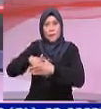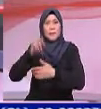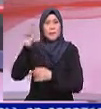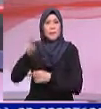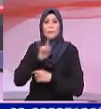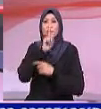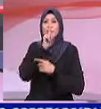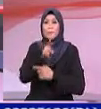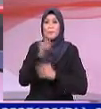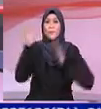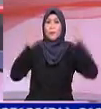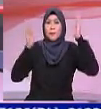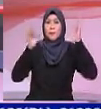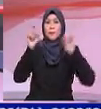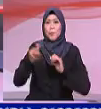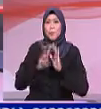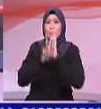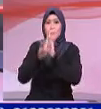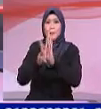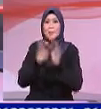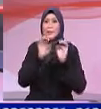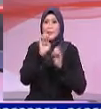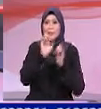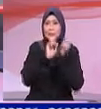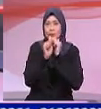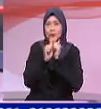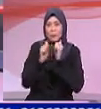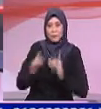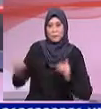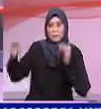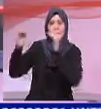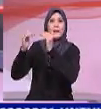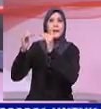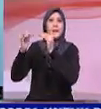negara ini mempunyai wakil di kejohanan isukan antarabangsa.